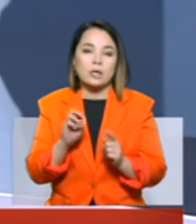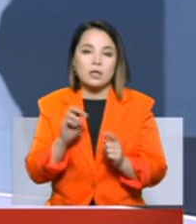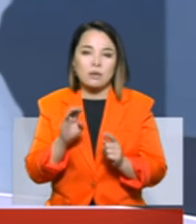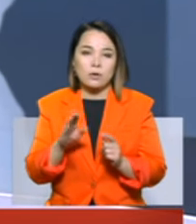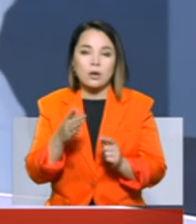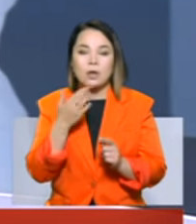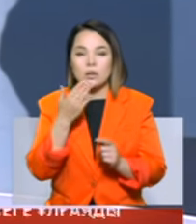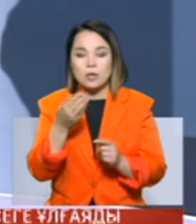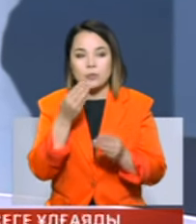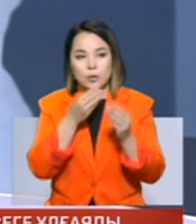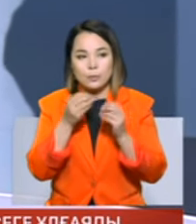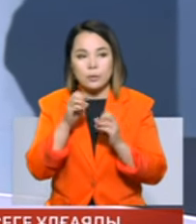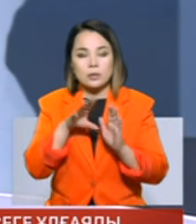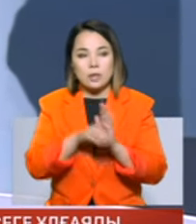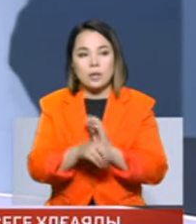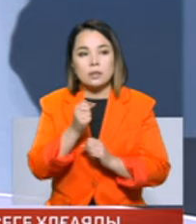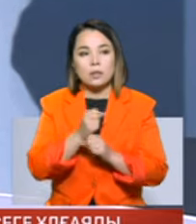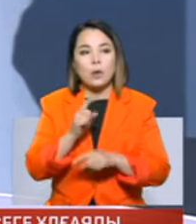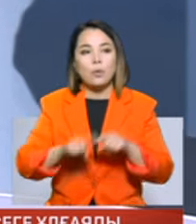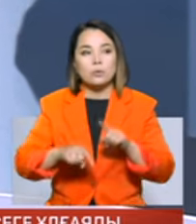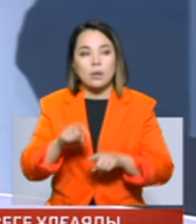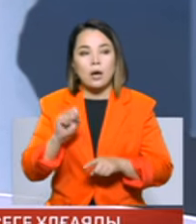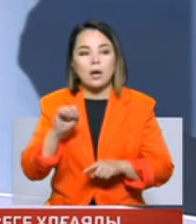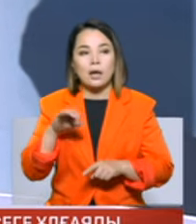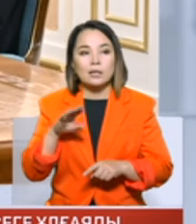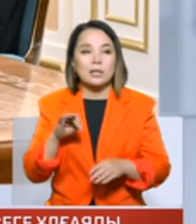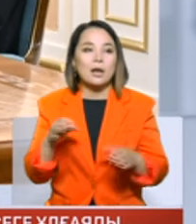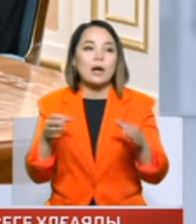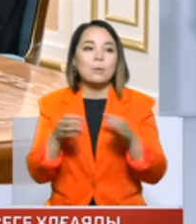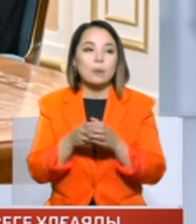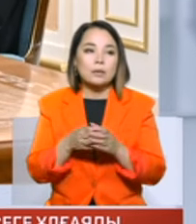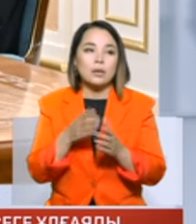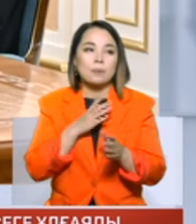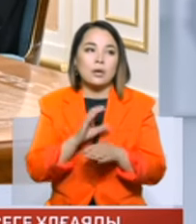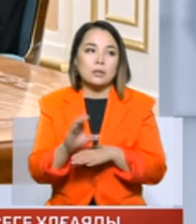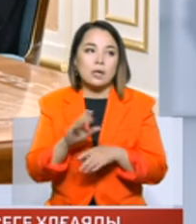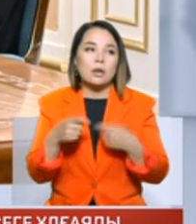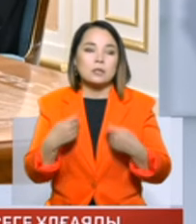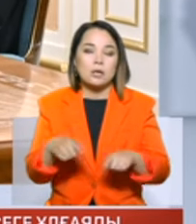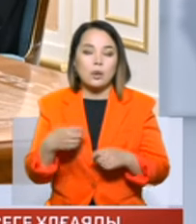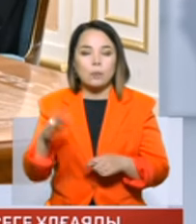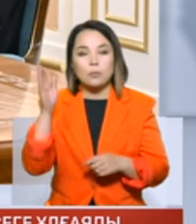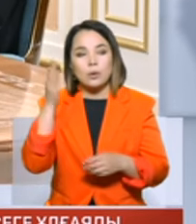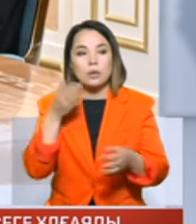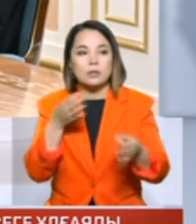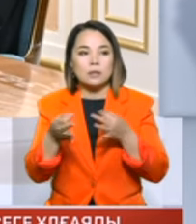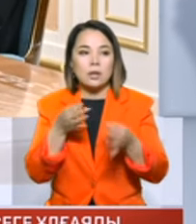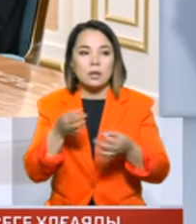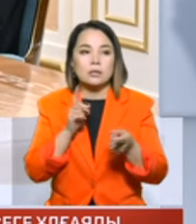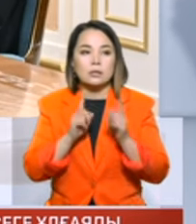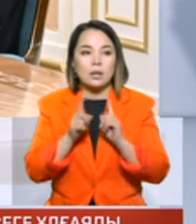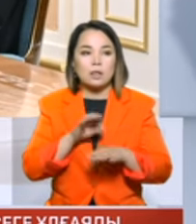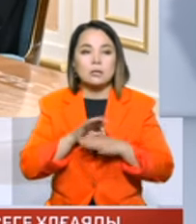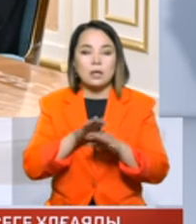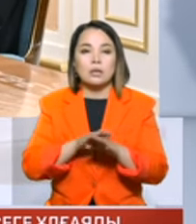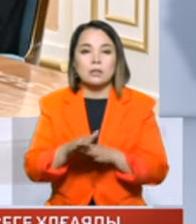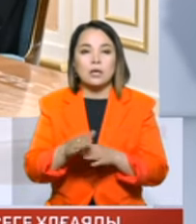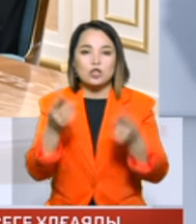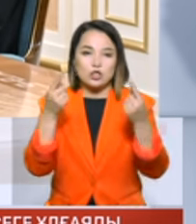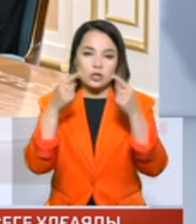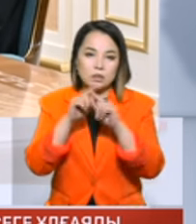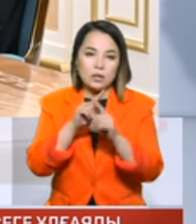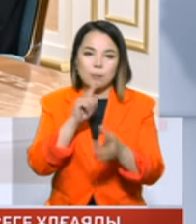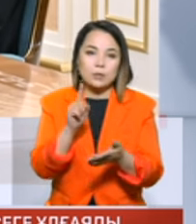жасанды интеллектіні енгізу және отандық IT-компаниялардың экспорт нарығына шығу перспективасы туралы баяндады. Және